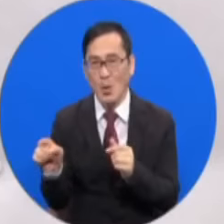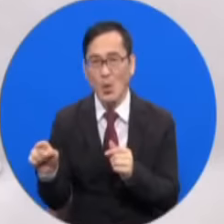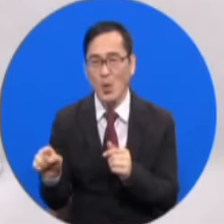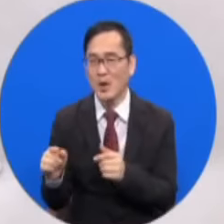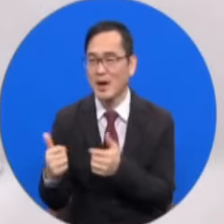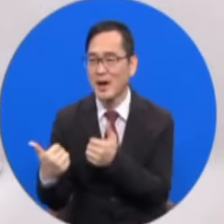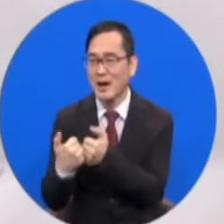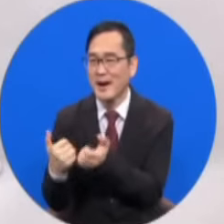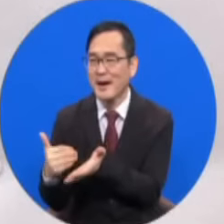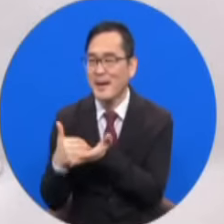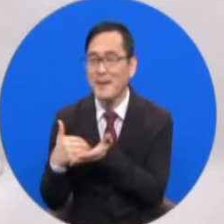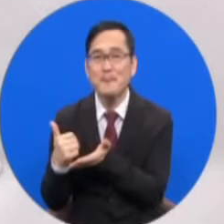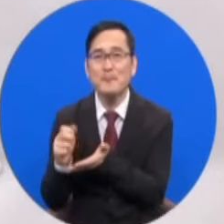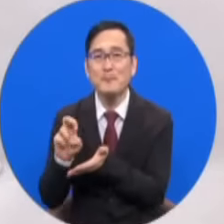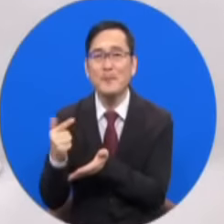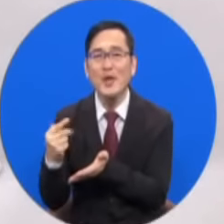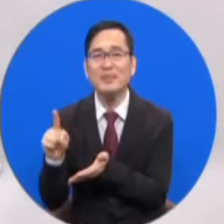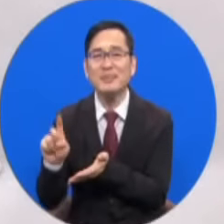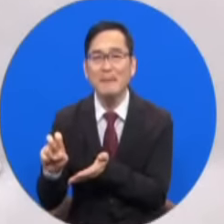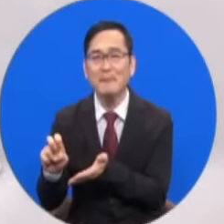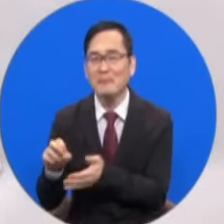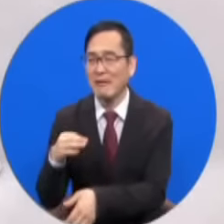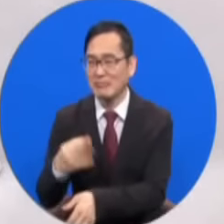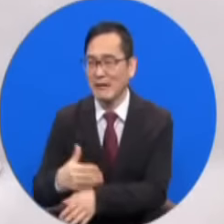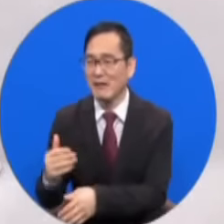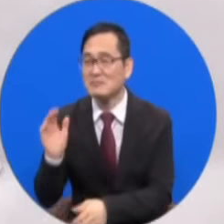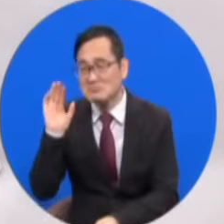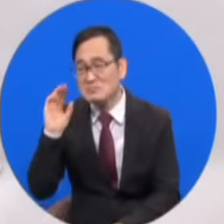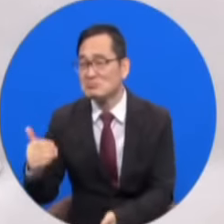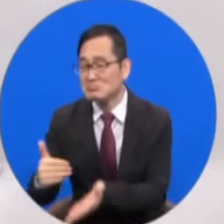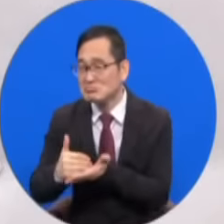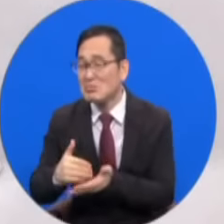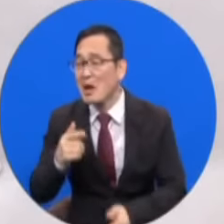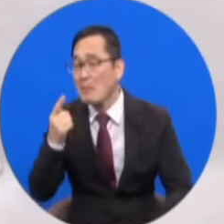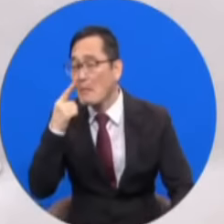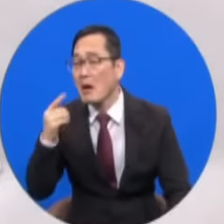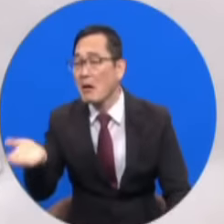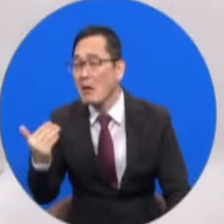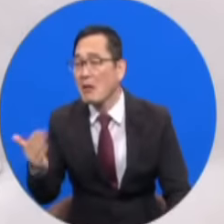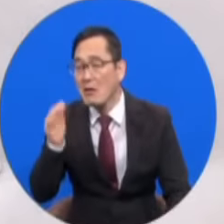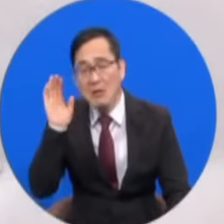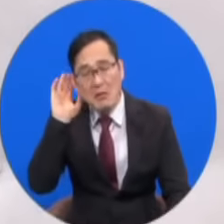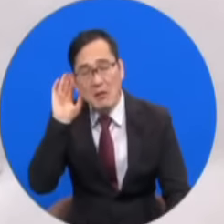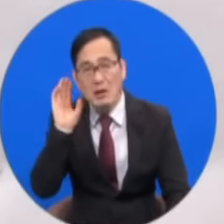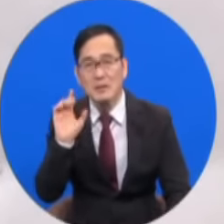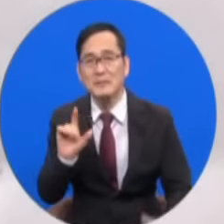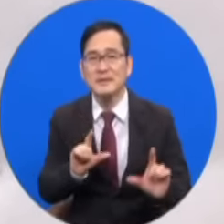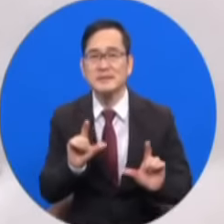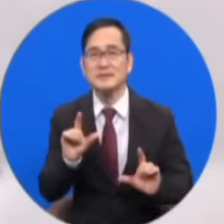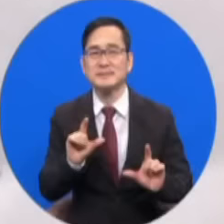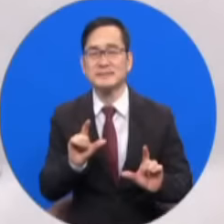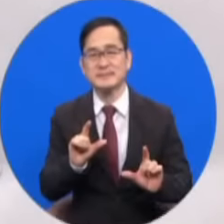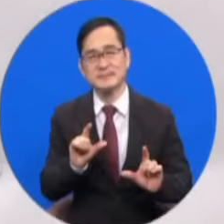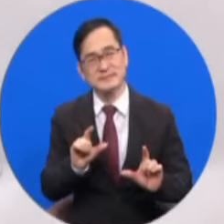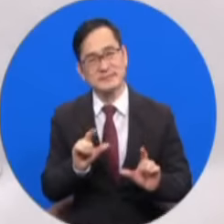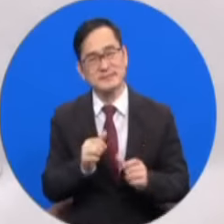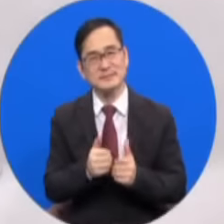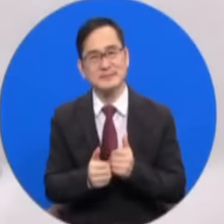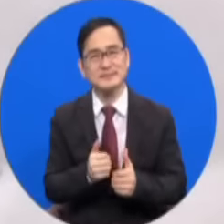아직도 그렇게 생각하다는 의미가 굳이이 모임의 이름을 그렇게 면담이 해서 공개하는데 이유가 있기